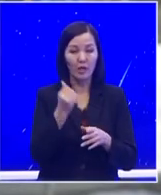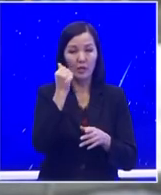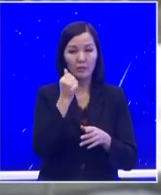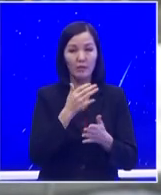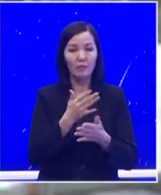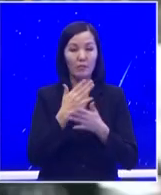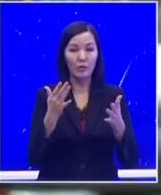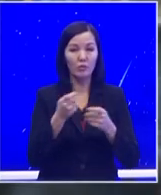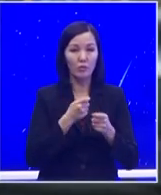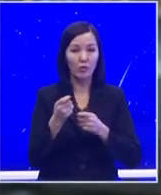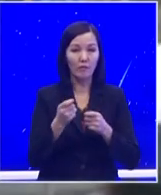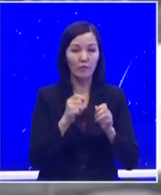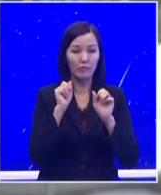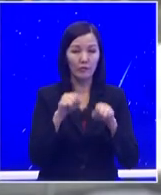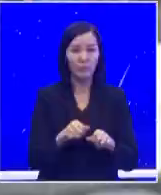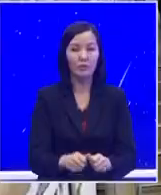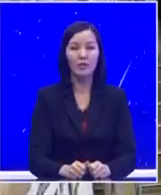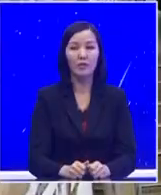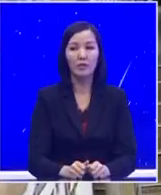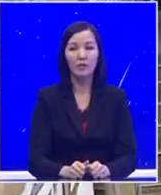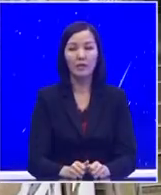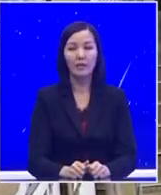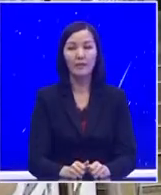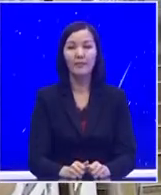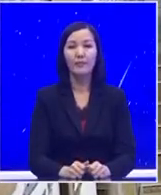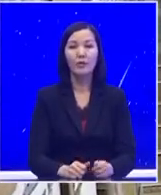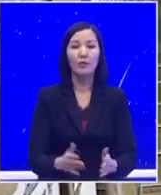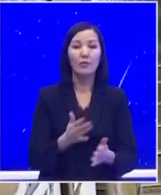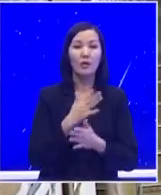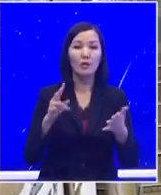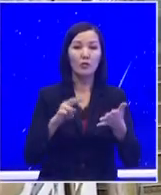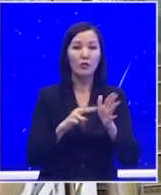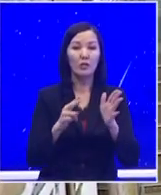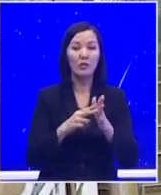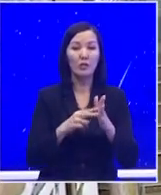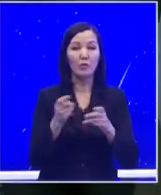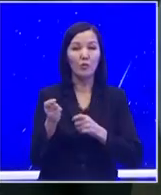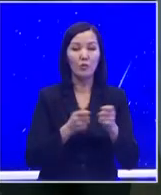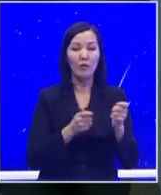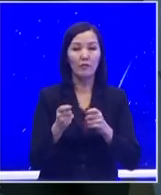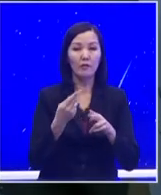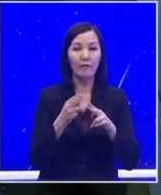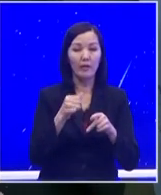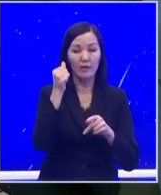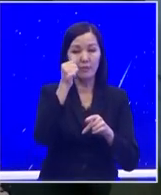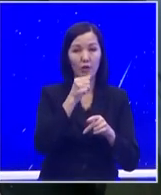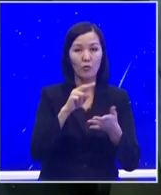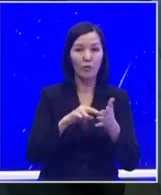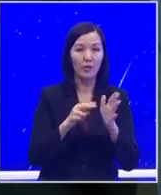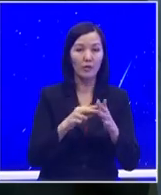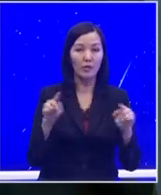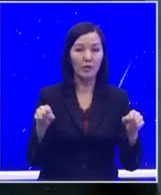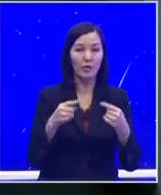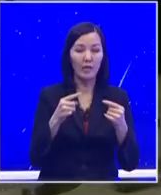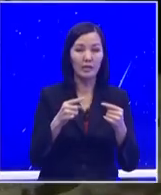большое нашему руководству за такие возможности. Не менее грандиозные планы у руководства Уйгурского района в текущем году. Планируется